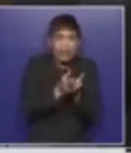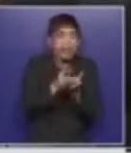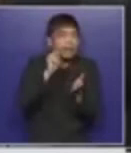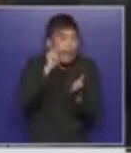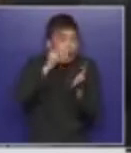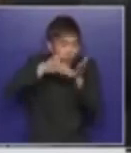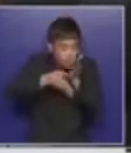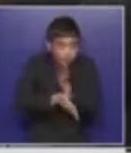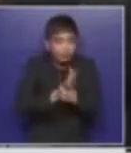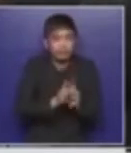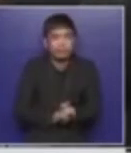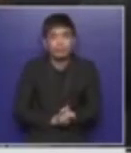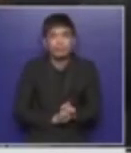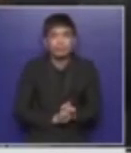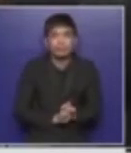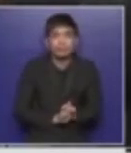มาแล้วรัฐบาลนี้บริหารไม่ได้กับท่านประธานนะแค่บริหารหน้ากากเนี่ยหน้ากากอนามัยเลยนะครับถึงวันนี้นี่ก็ยังแก้ปัญหาไม่ได้แล้วเศรษฐกิจไทยนะครับวันนี้เนี่ยรัฐบาลไม่ได้ช่วยอะไรเลยครับปล่อยให้เอกชนเนี่ยช่วยเหลือตัวเองแล้วก็ทำให้ไม่สามารถแข่งขันกับต่างประเทศได้ผมยกตัวอย่างประเทศสิงคโปร์ครับท่านประธานครูเพชรเขาหนักมากสิงคโปร์เนี่ยแต่รัฐบาลครับเอาทรัพย์ที่ได้ภาคเอกชนอย่างเต็มที่เลยครับ